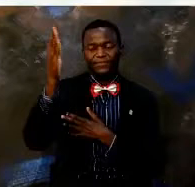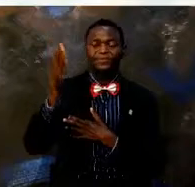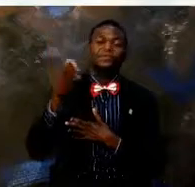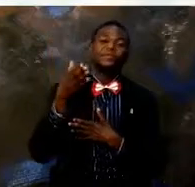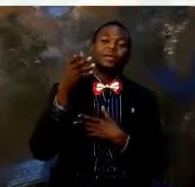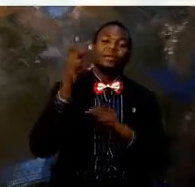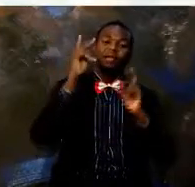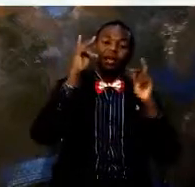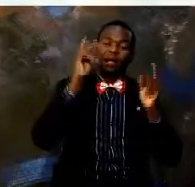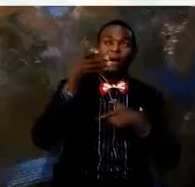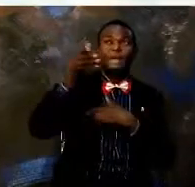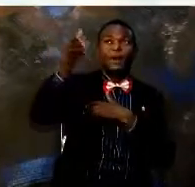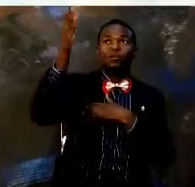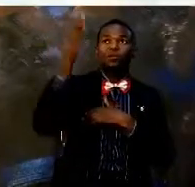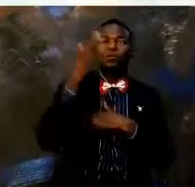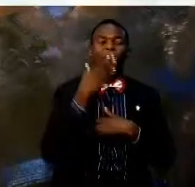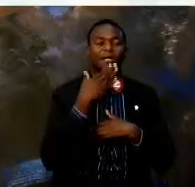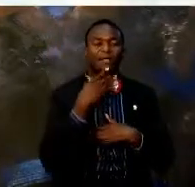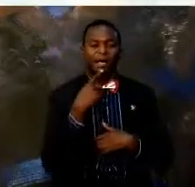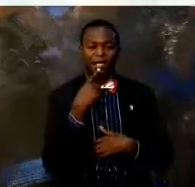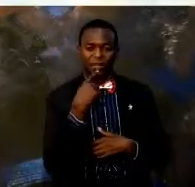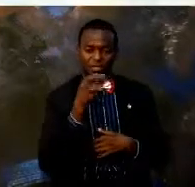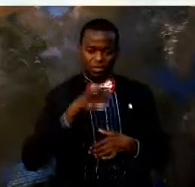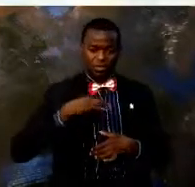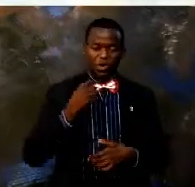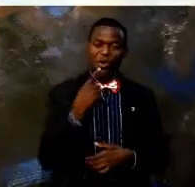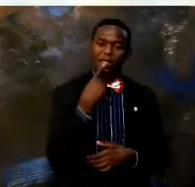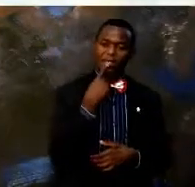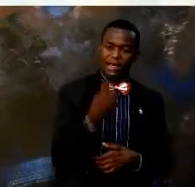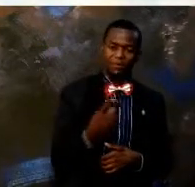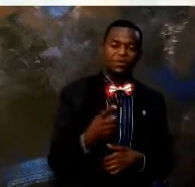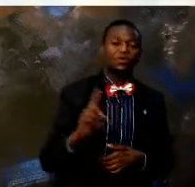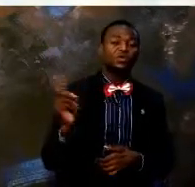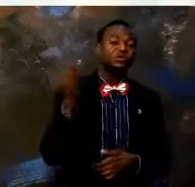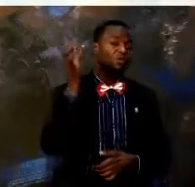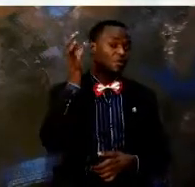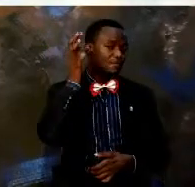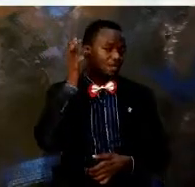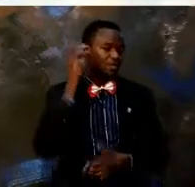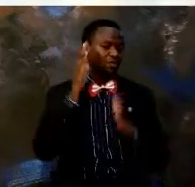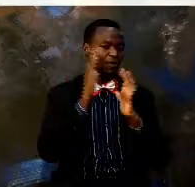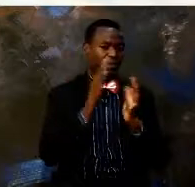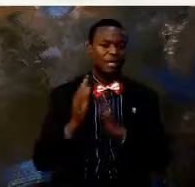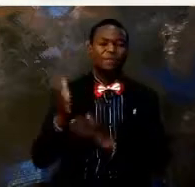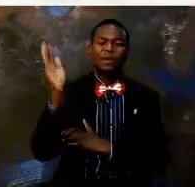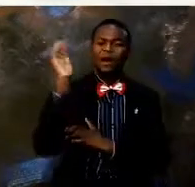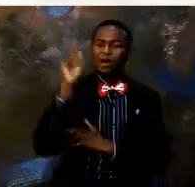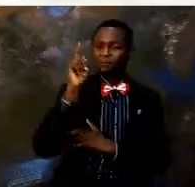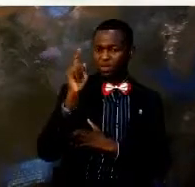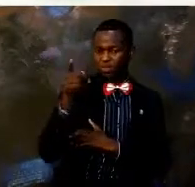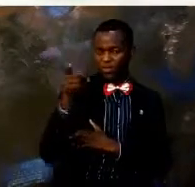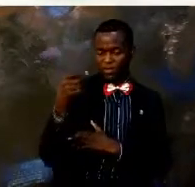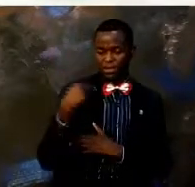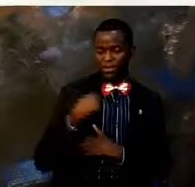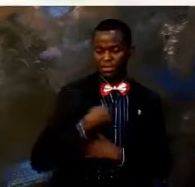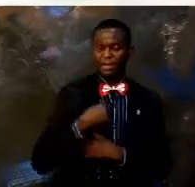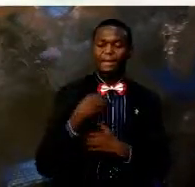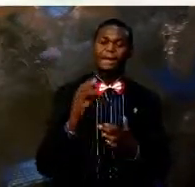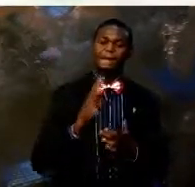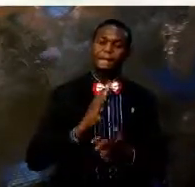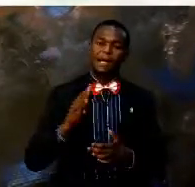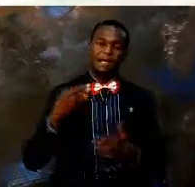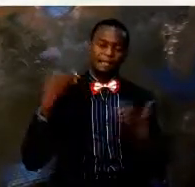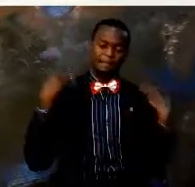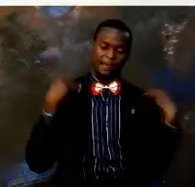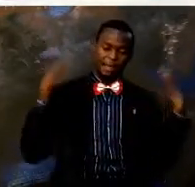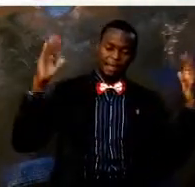Na kama huyu Mungu anatoa tamko, sio kwa masikio ya mwanadamu, haambiwi wewe na mimi, bali malaika